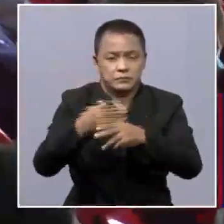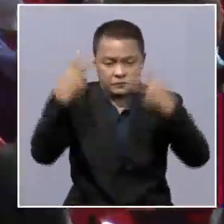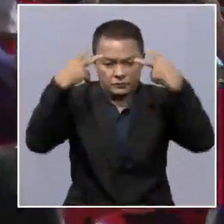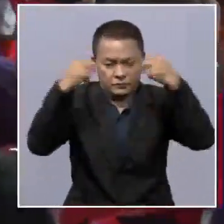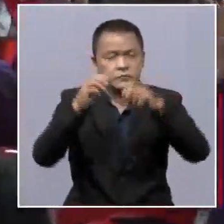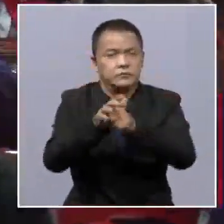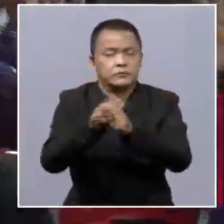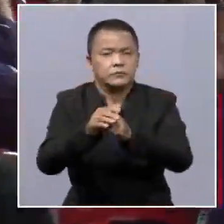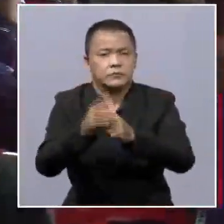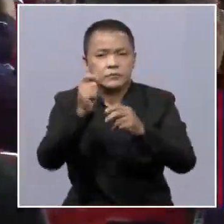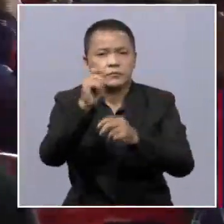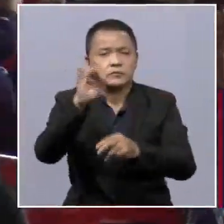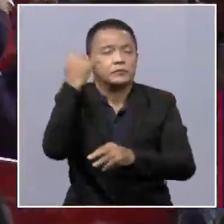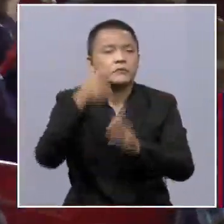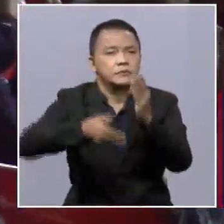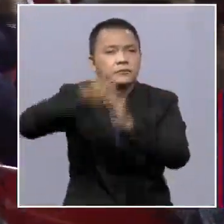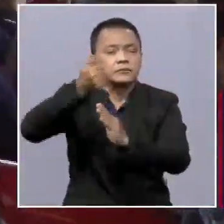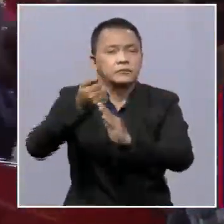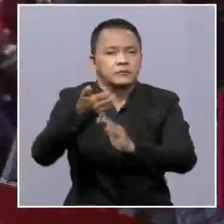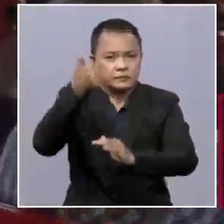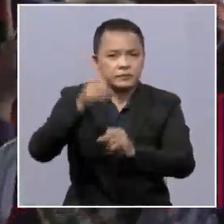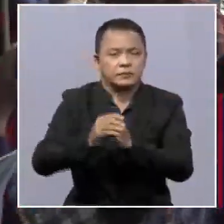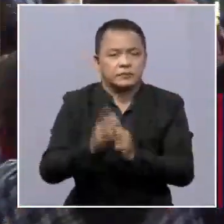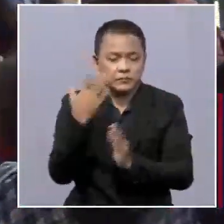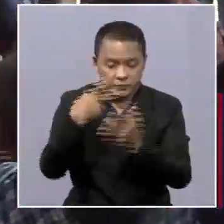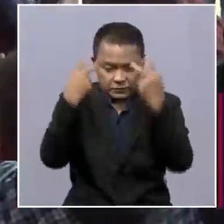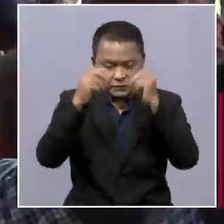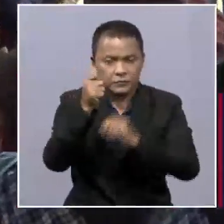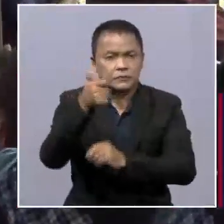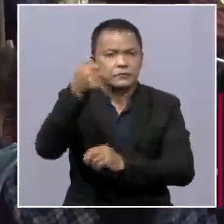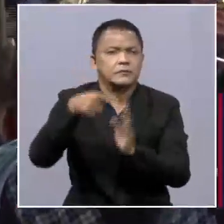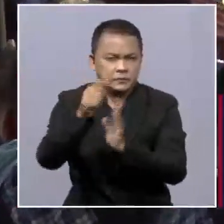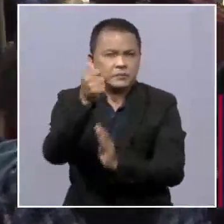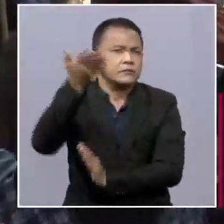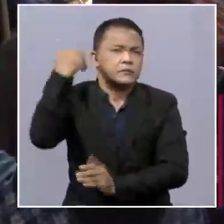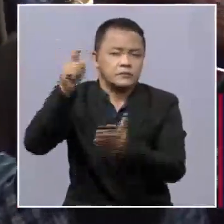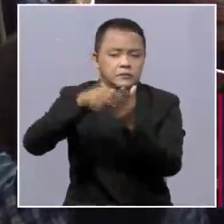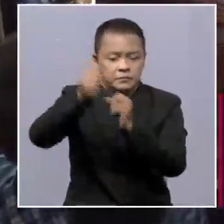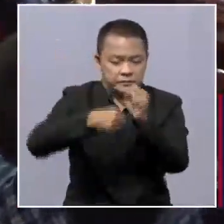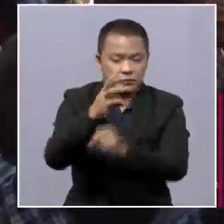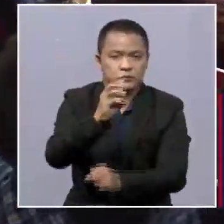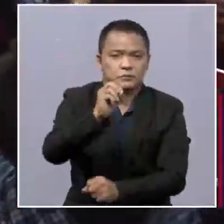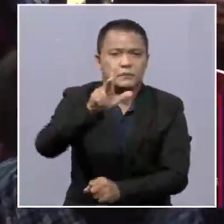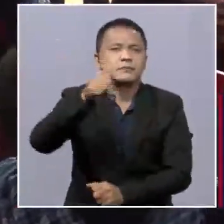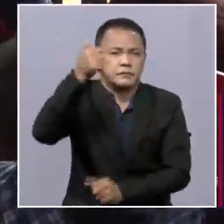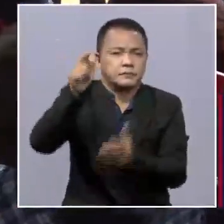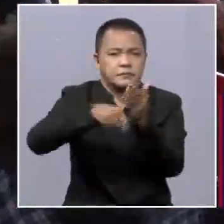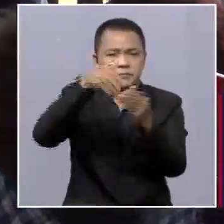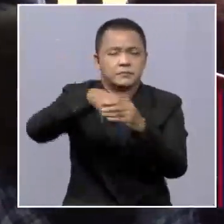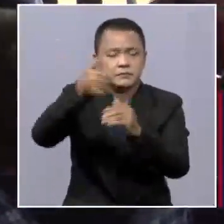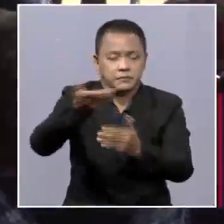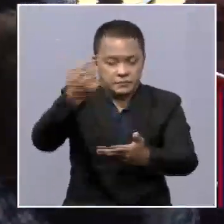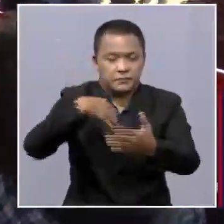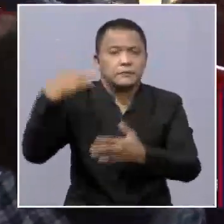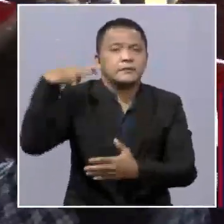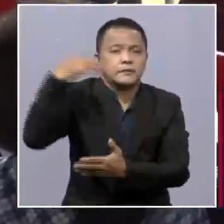จ๊ดเคยเอาชนะเคยโค่นคุณชาญพวงเพชรอดีตนายกอบจ.ปทุมธานีมาเมื่อปลายปี63แล้วก็พอเข้ามาอา